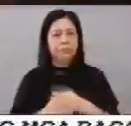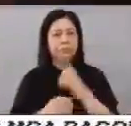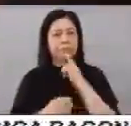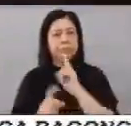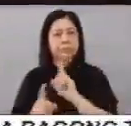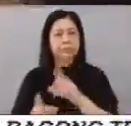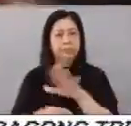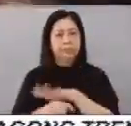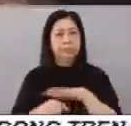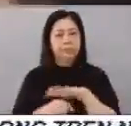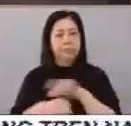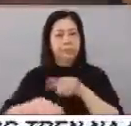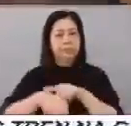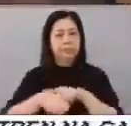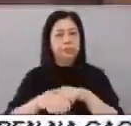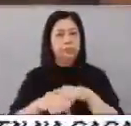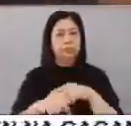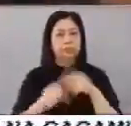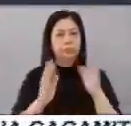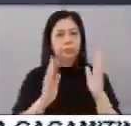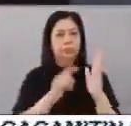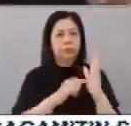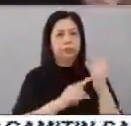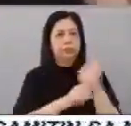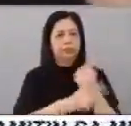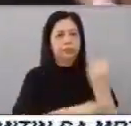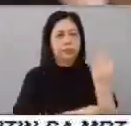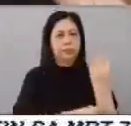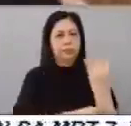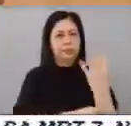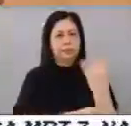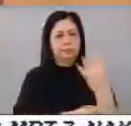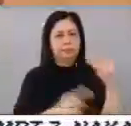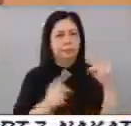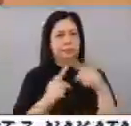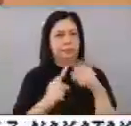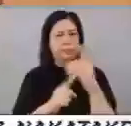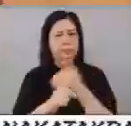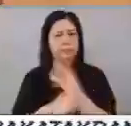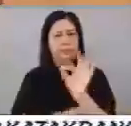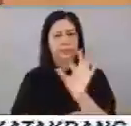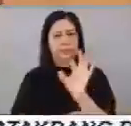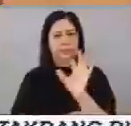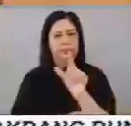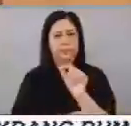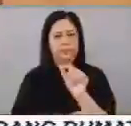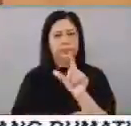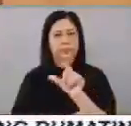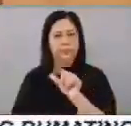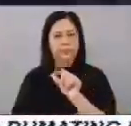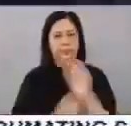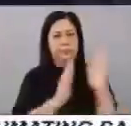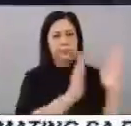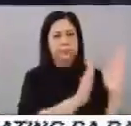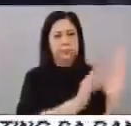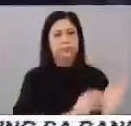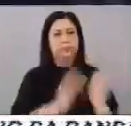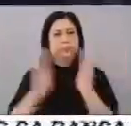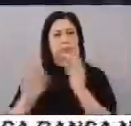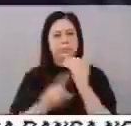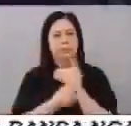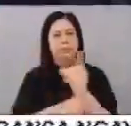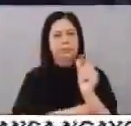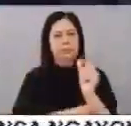379,117 na health workers para sa kanilang SRA. Nangako naman si Health Secretary Francisco Duque